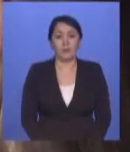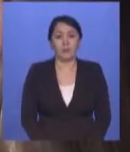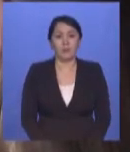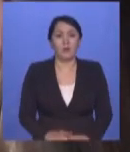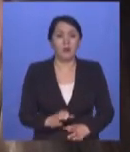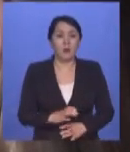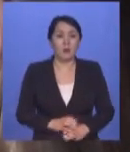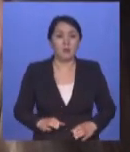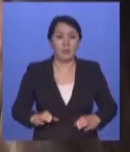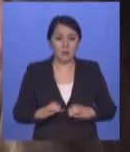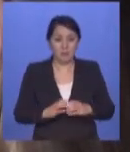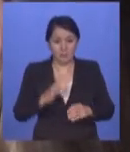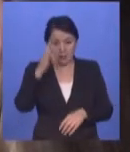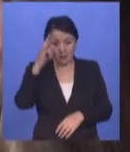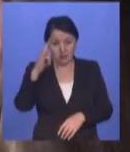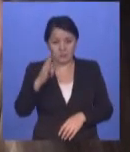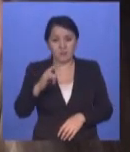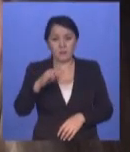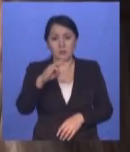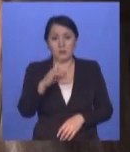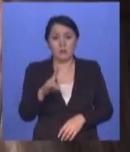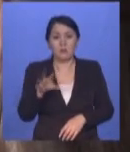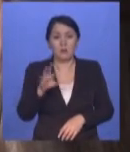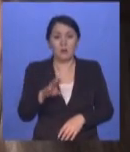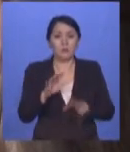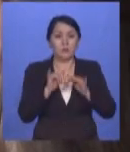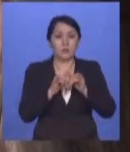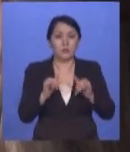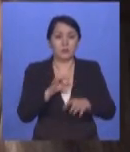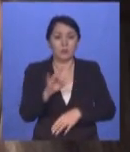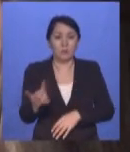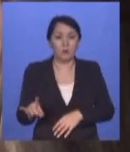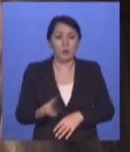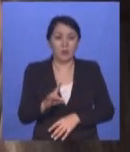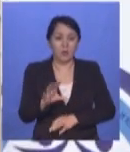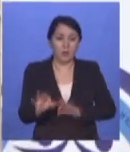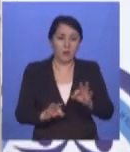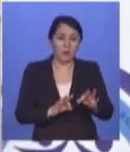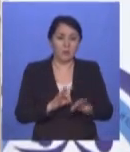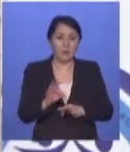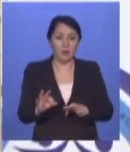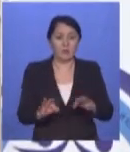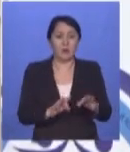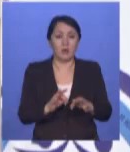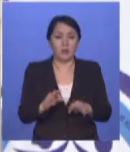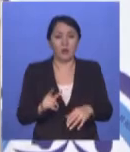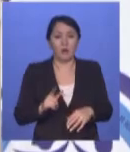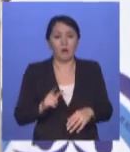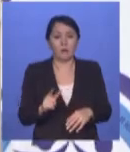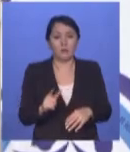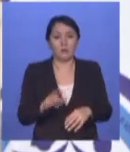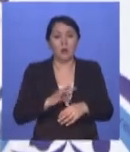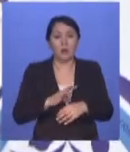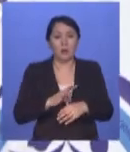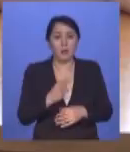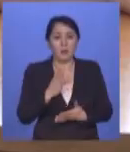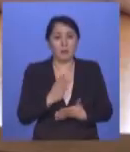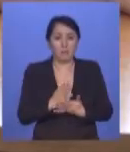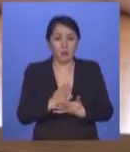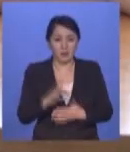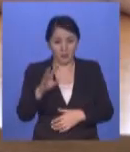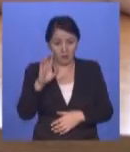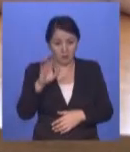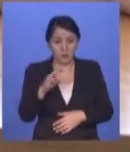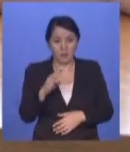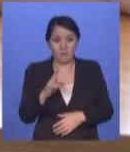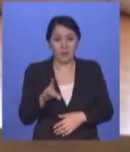Қауымдастық қызметкерлер Қазақстанда медиацияны дамыту республикалық жобасы аясында өңірдегі медиаторларға арналған іс-шара өткізіп жатыр. Елімізде